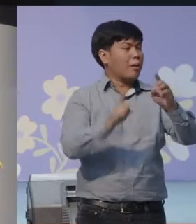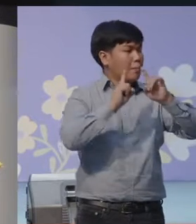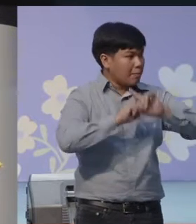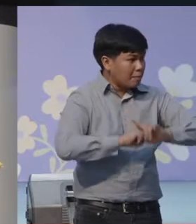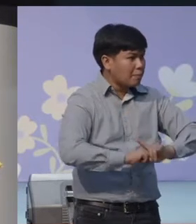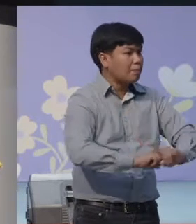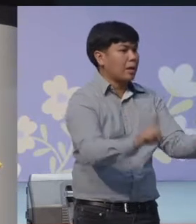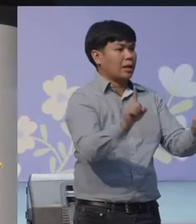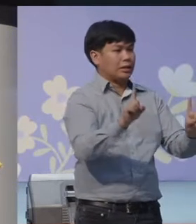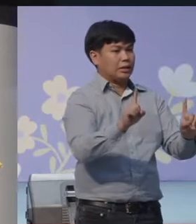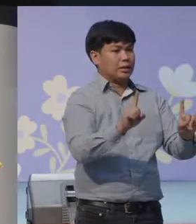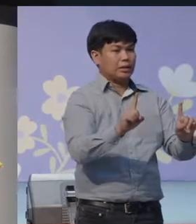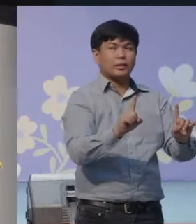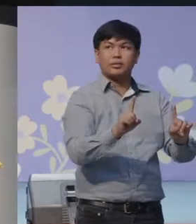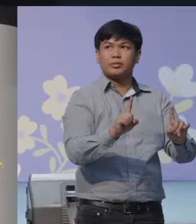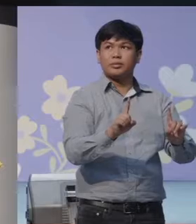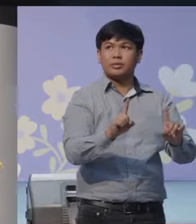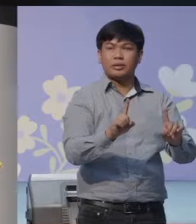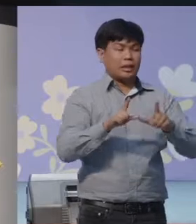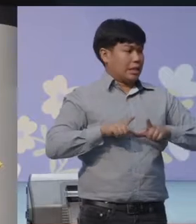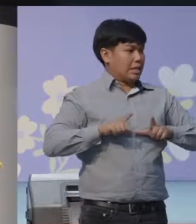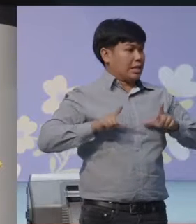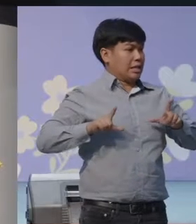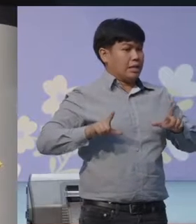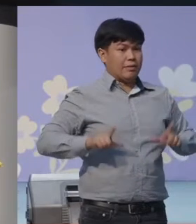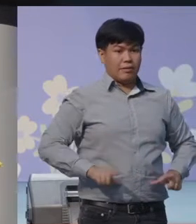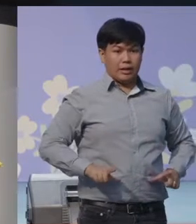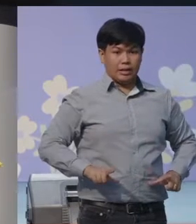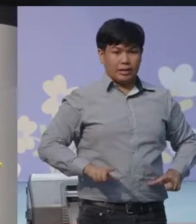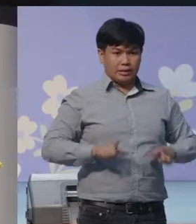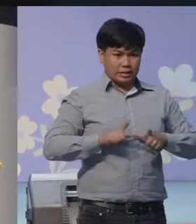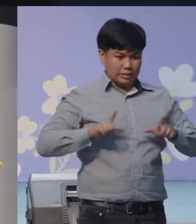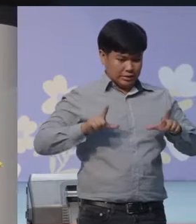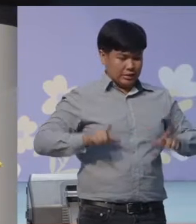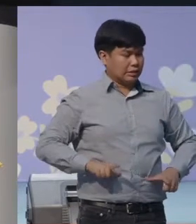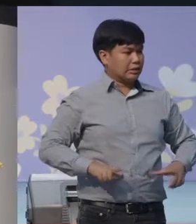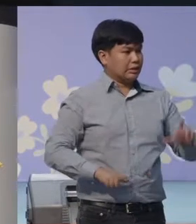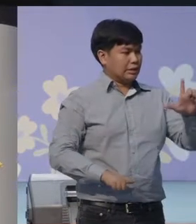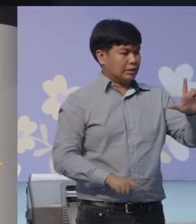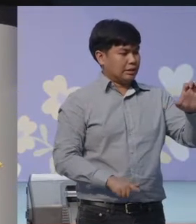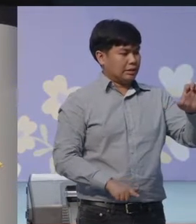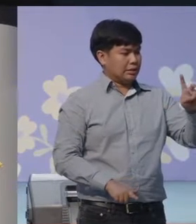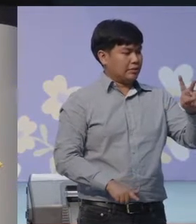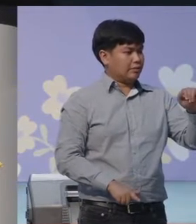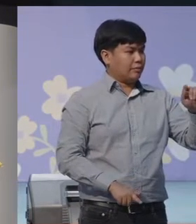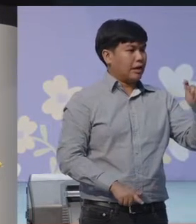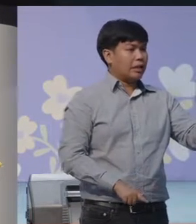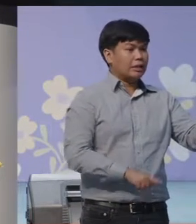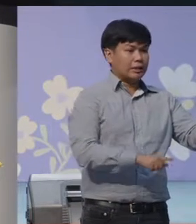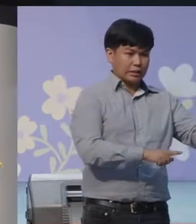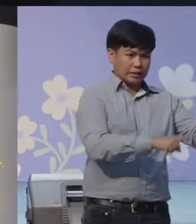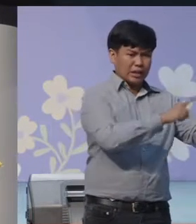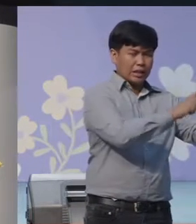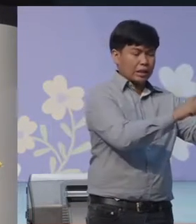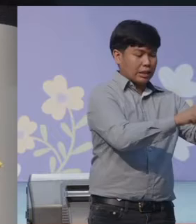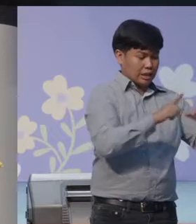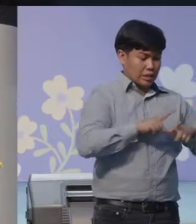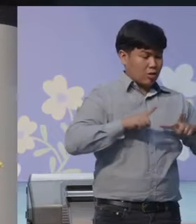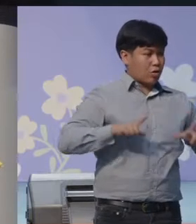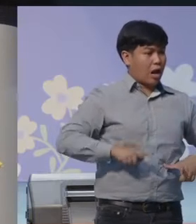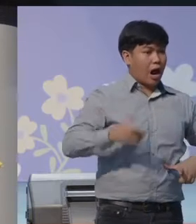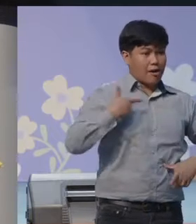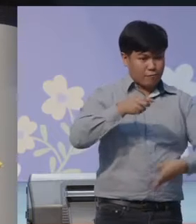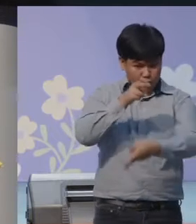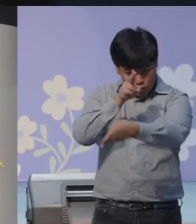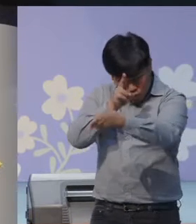bilang isang Levite, sa tribo ni Levi, binigyan ang mga tribo ni Levi ng